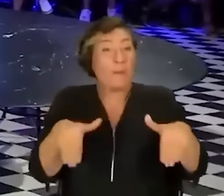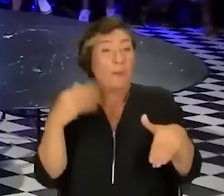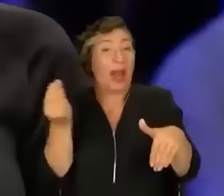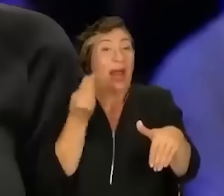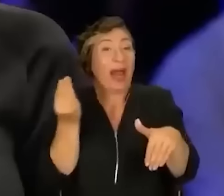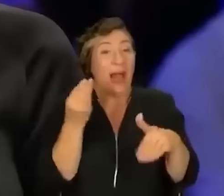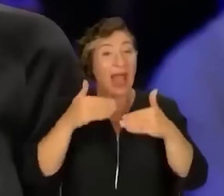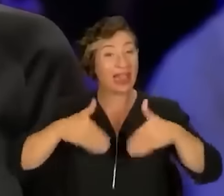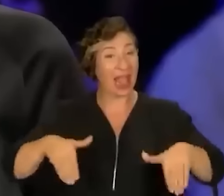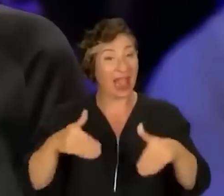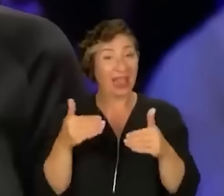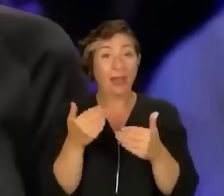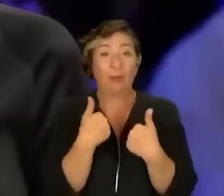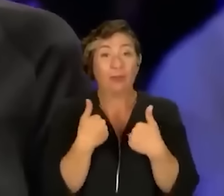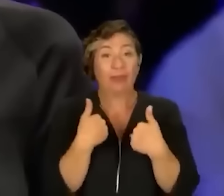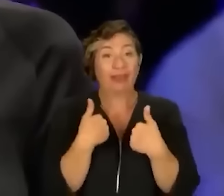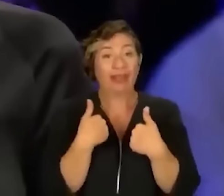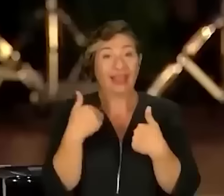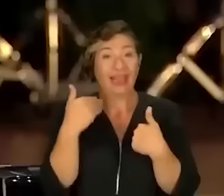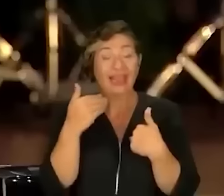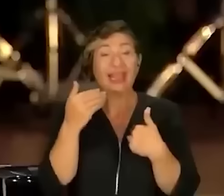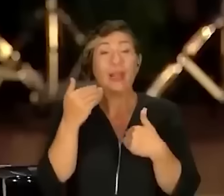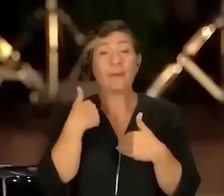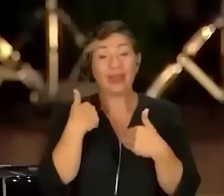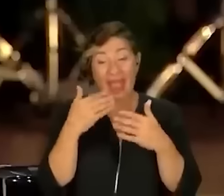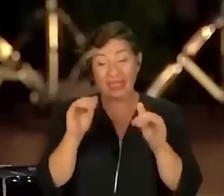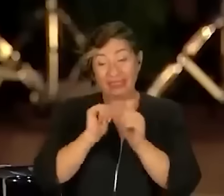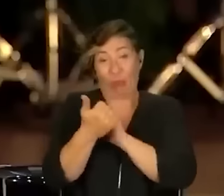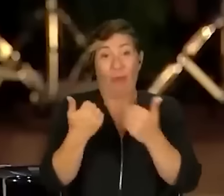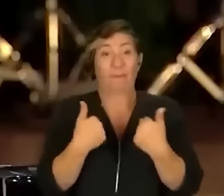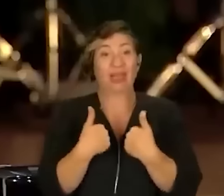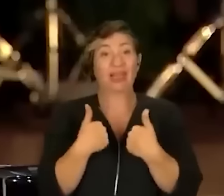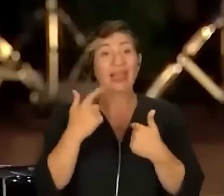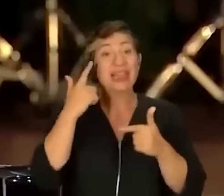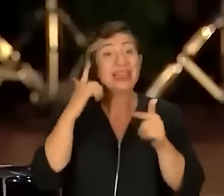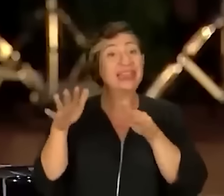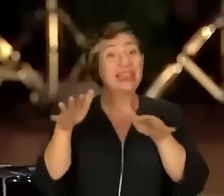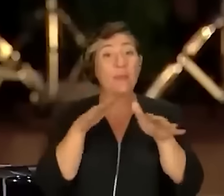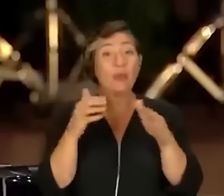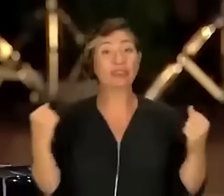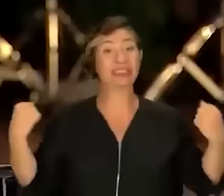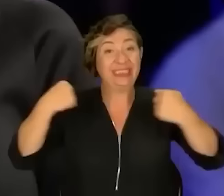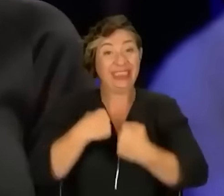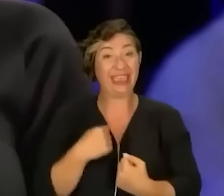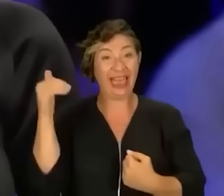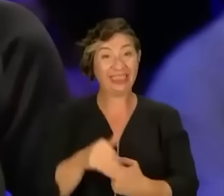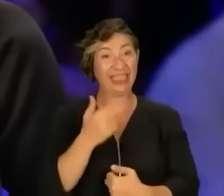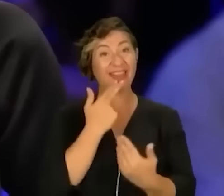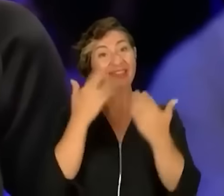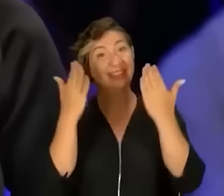ona giyiliyor. En casual bana. Yani depresyon hırkasıyla gelseydin